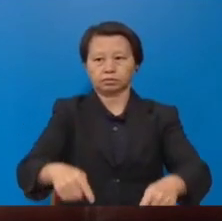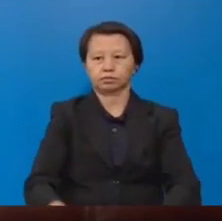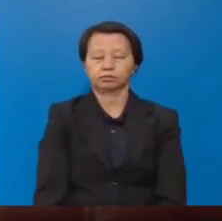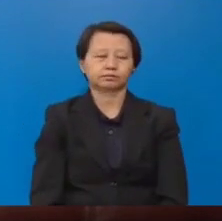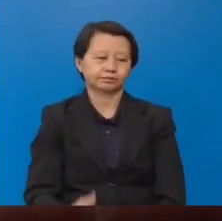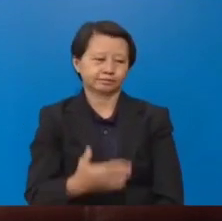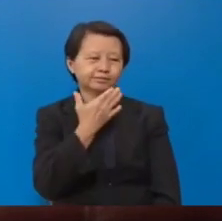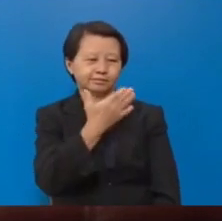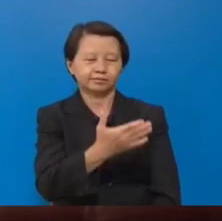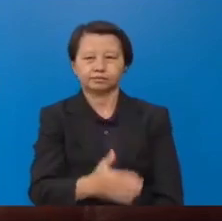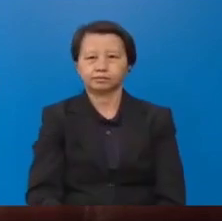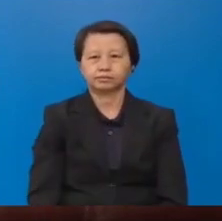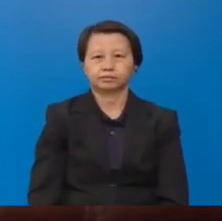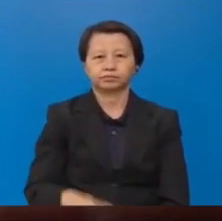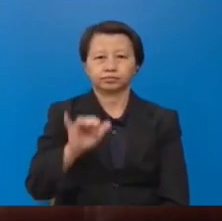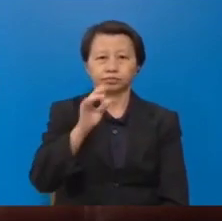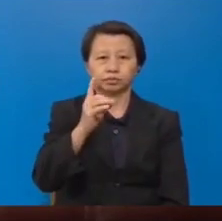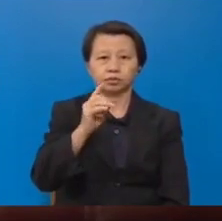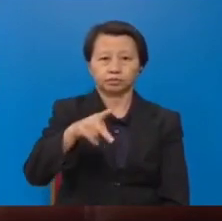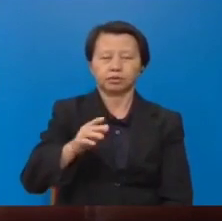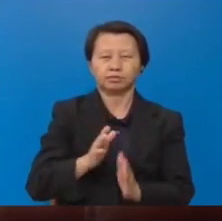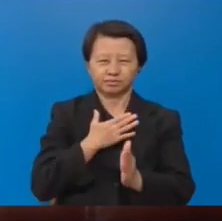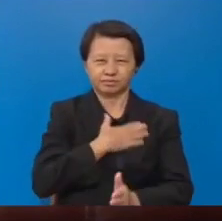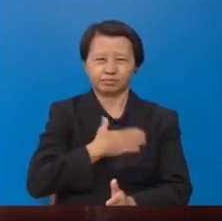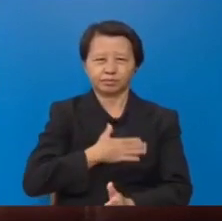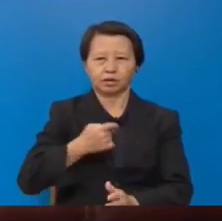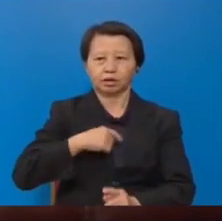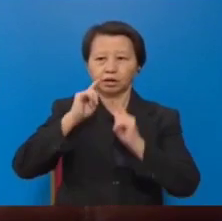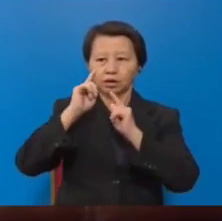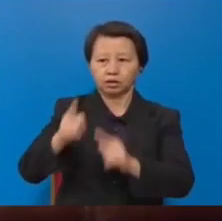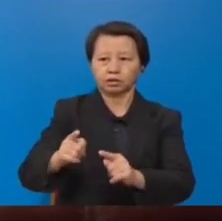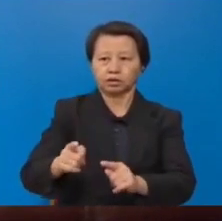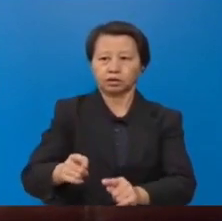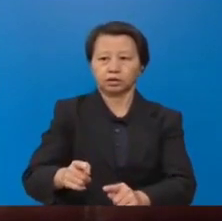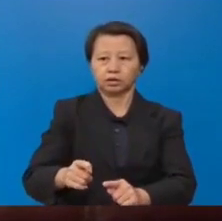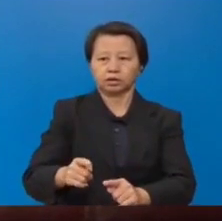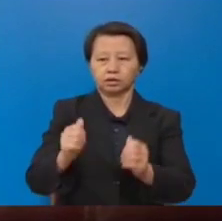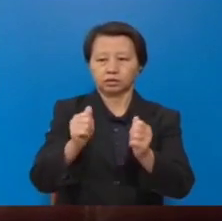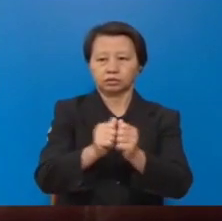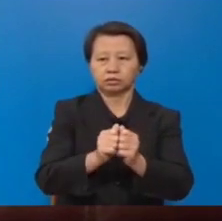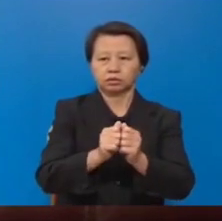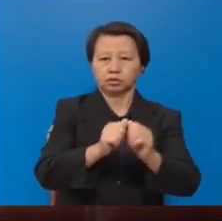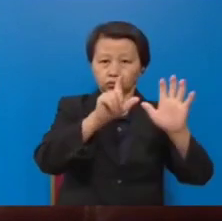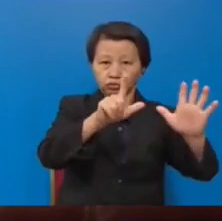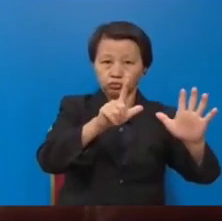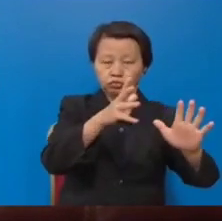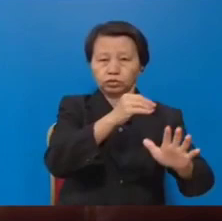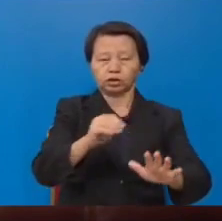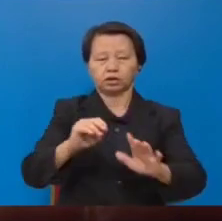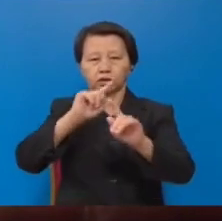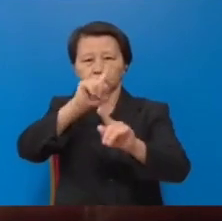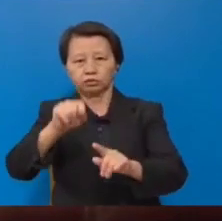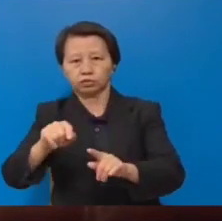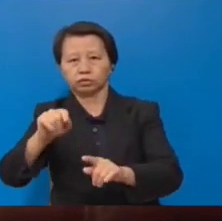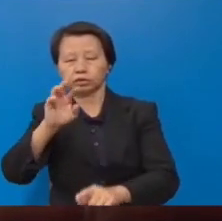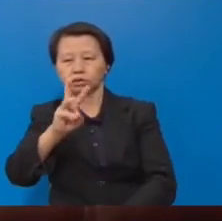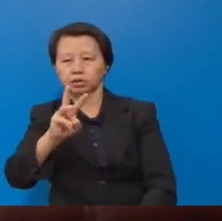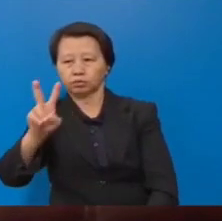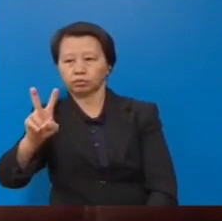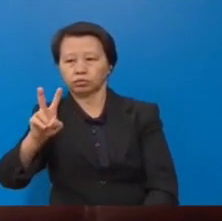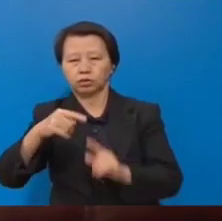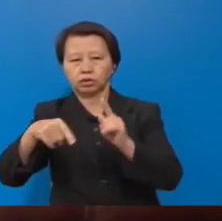masih tas yang dipertua Izinkan saya untuk menjawab soalan 7B sekali dengan soal numbuh 62 Betari